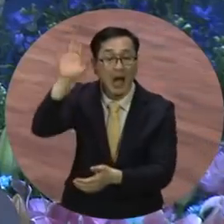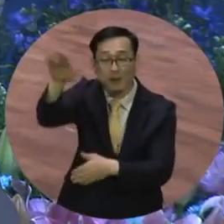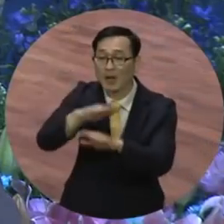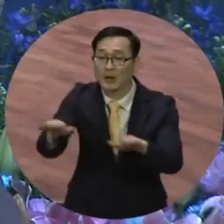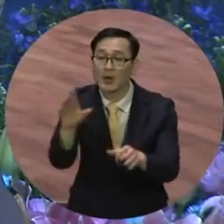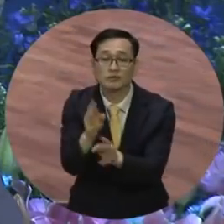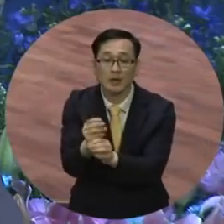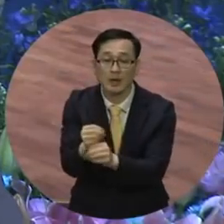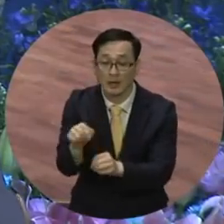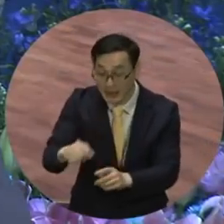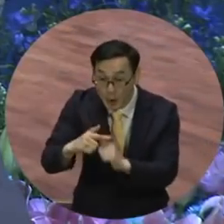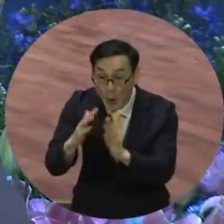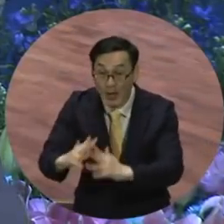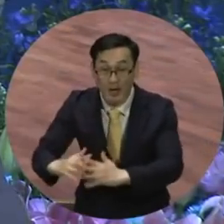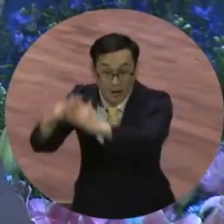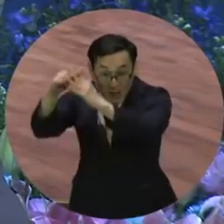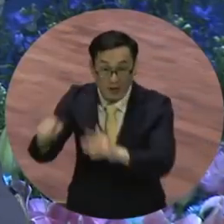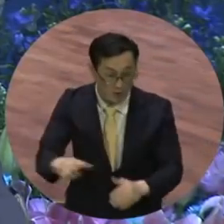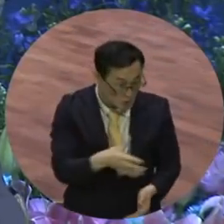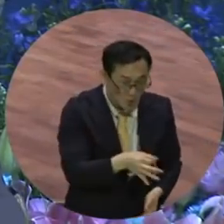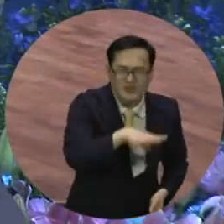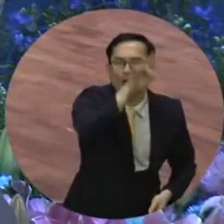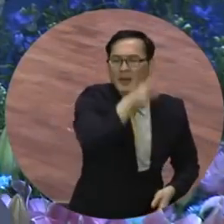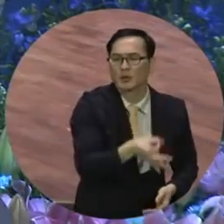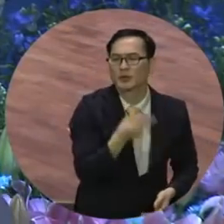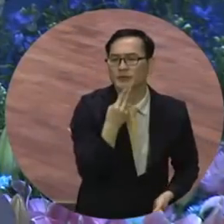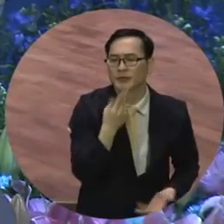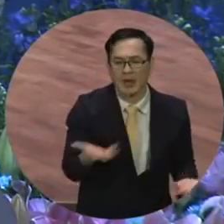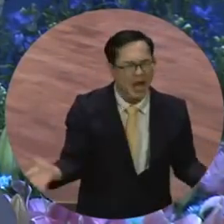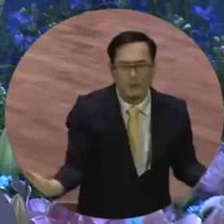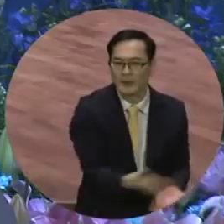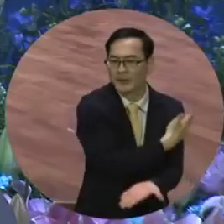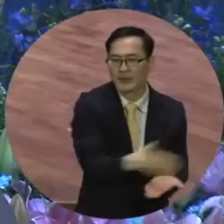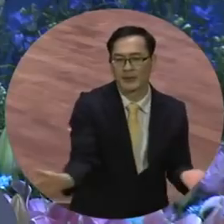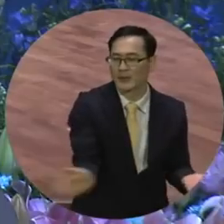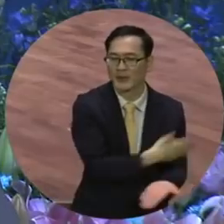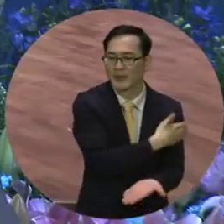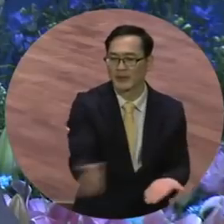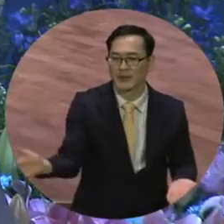있었습니까? 힘이 있었습니까? 아무것도 없었어요.